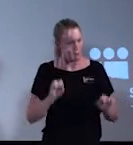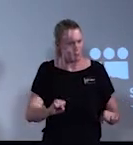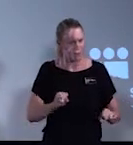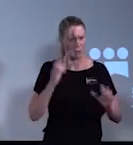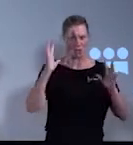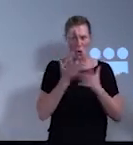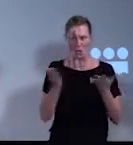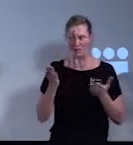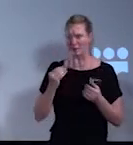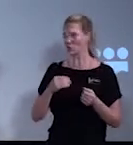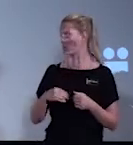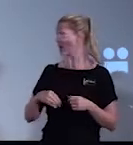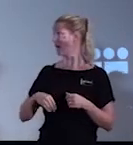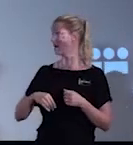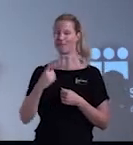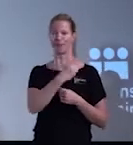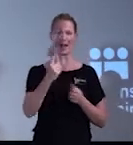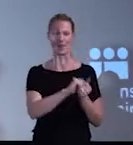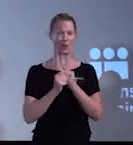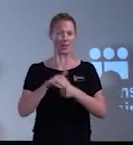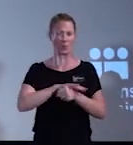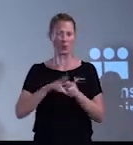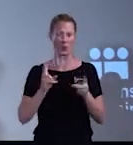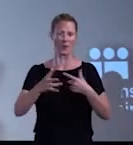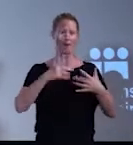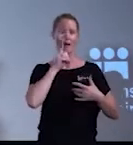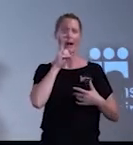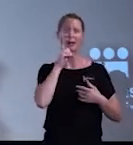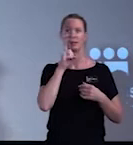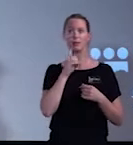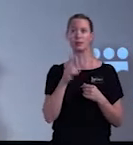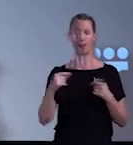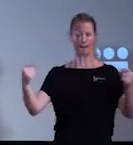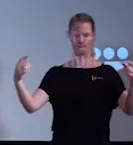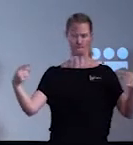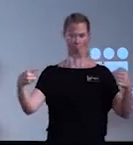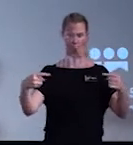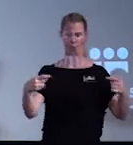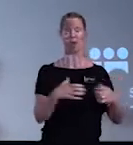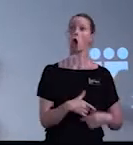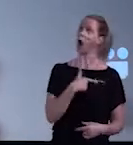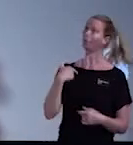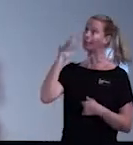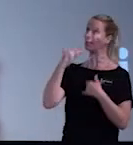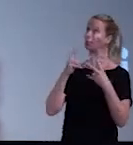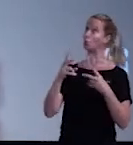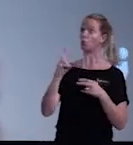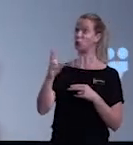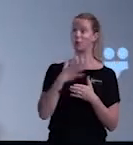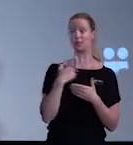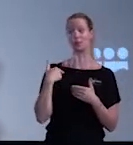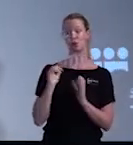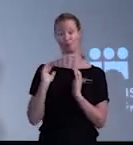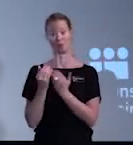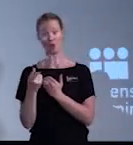inte av det här, då kan vi ju lägga ner så här. Är det på varenda politikområde? Ja. Men varför ska det alltid sätta små grupper mot varandra? Ja, vi skulle ju kunna tagit in nya om det inte var för att vi också